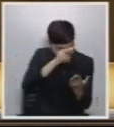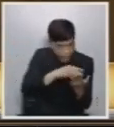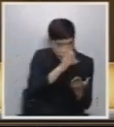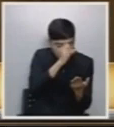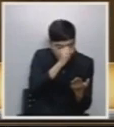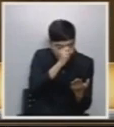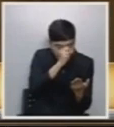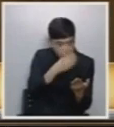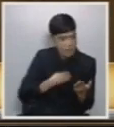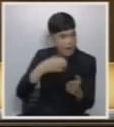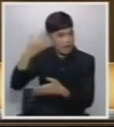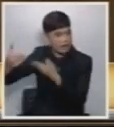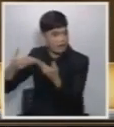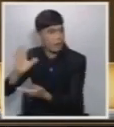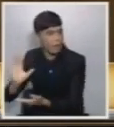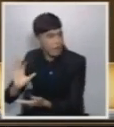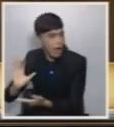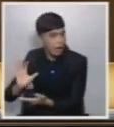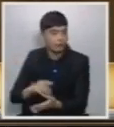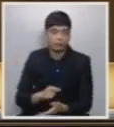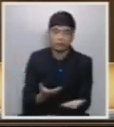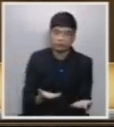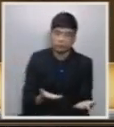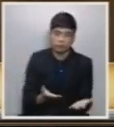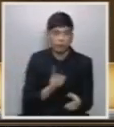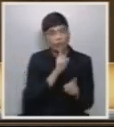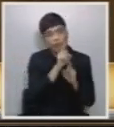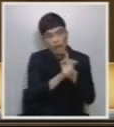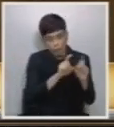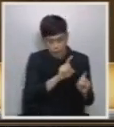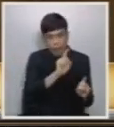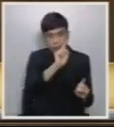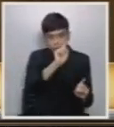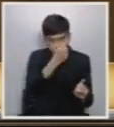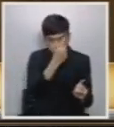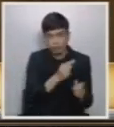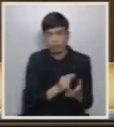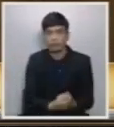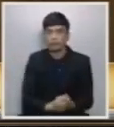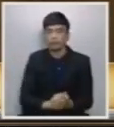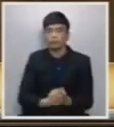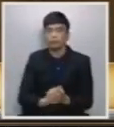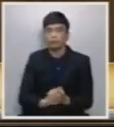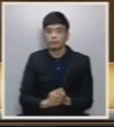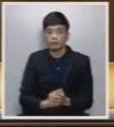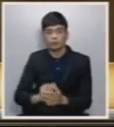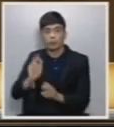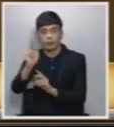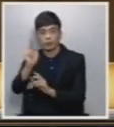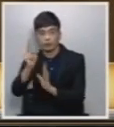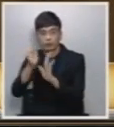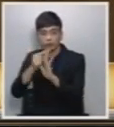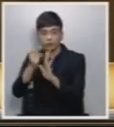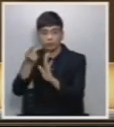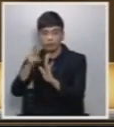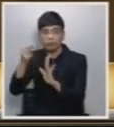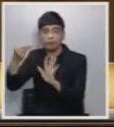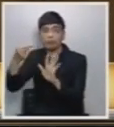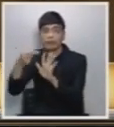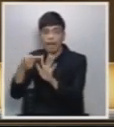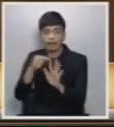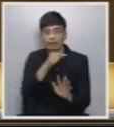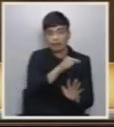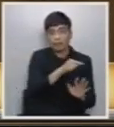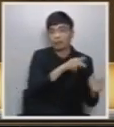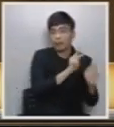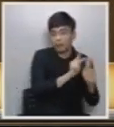การปรึกษาว่าในช่วงที่เขาจะมีสอบนั้นการเคหะแล้วก็กรรมการชุมชนไม่ควรจัดให้มีงานในช่วงนั้